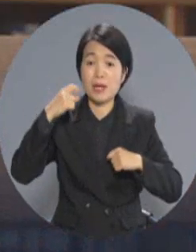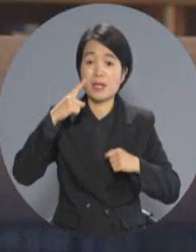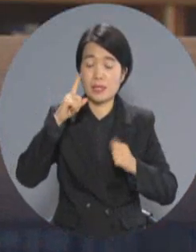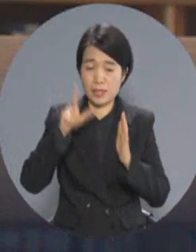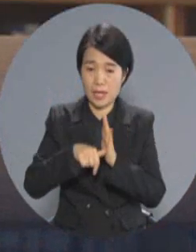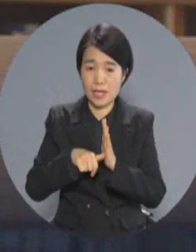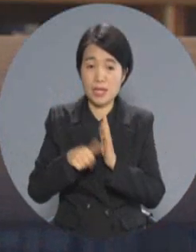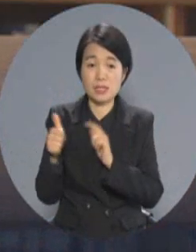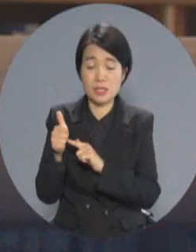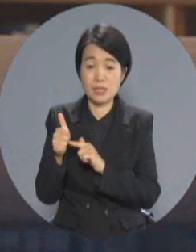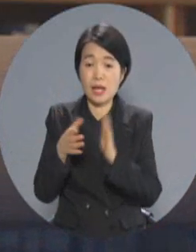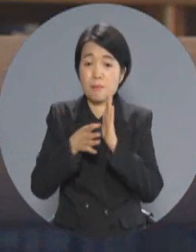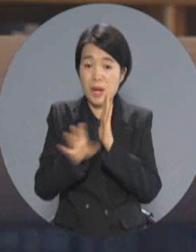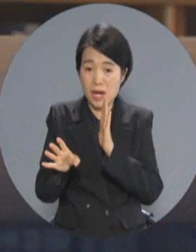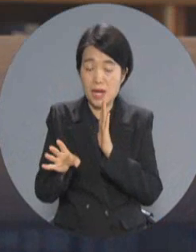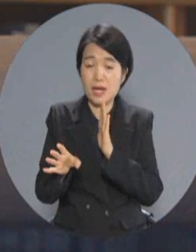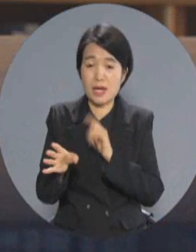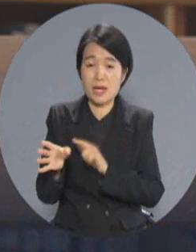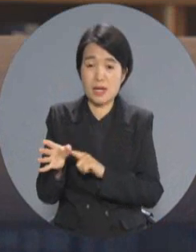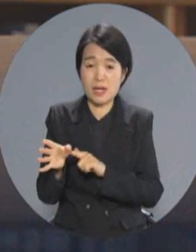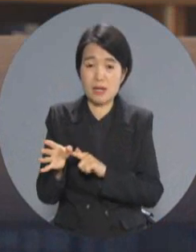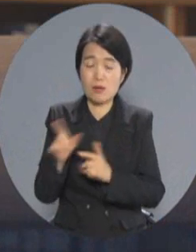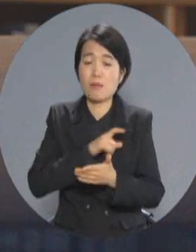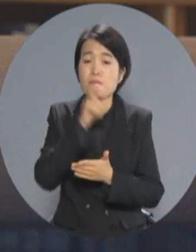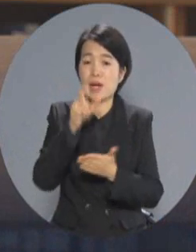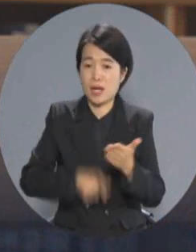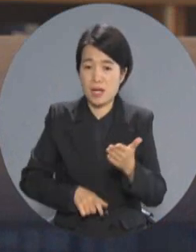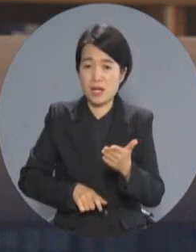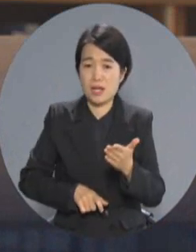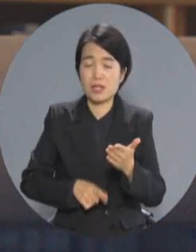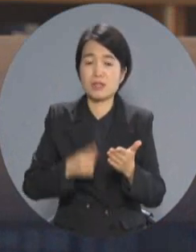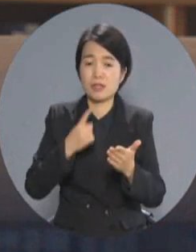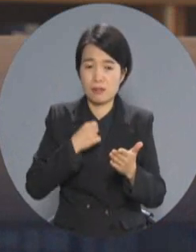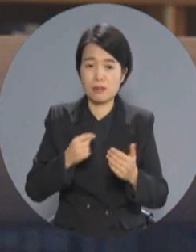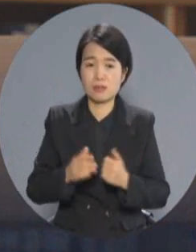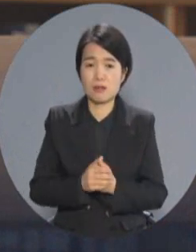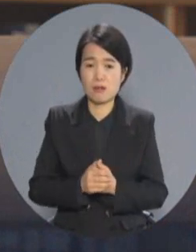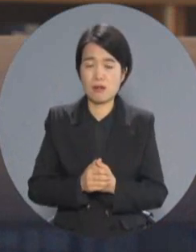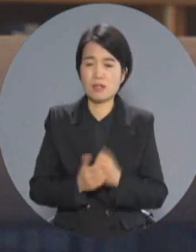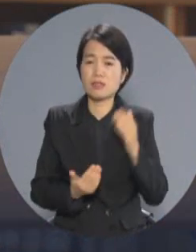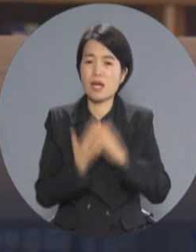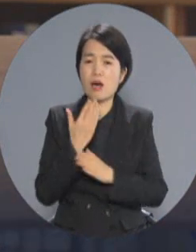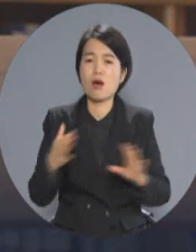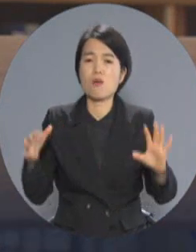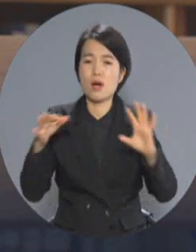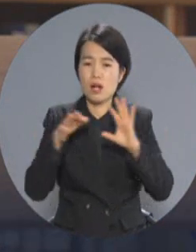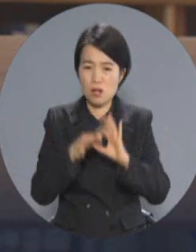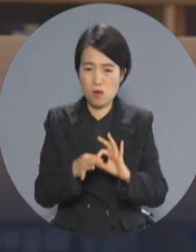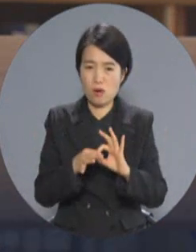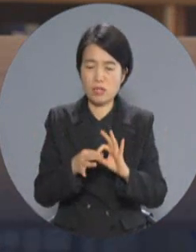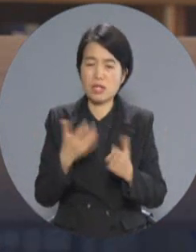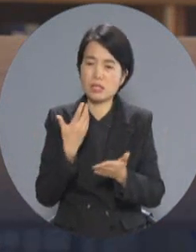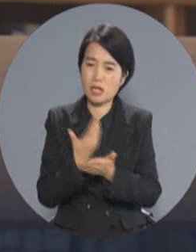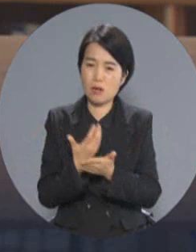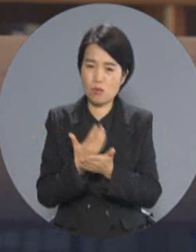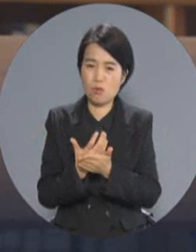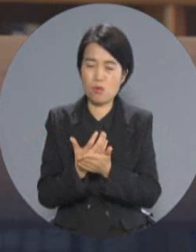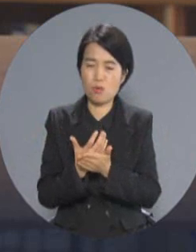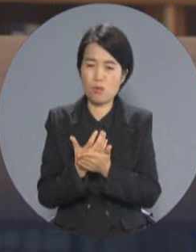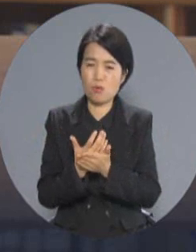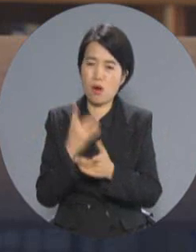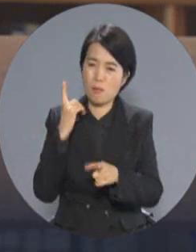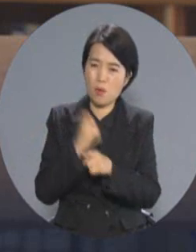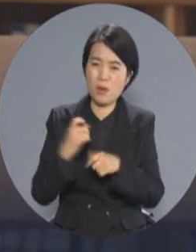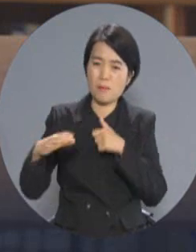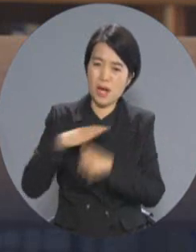민덕희 의원이 가해자라고 서명 운동을 하셨습니다 그래서 그것으로 연관되어서 자료를